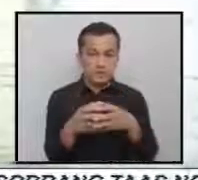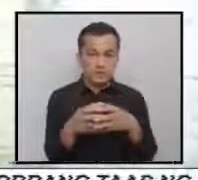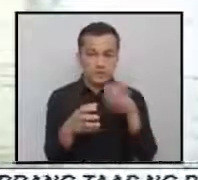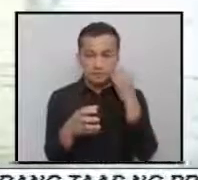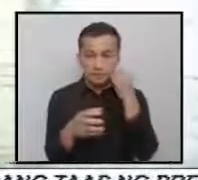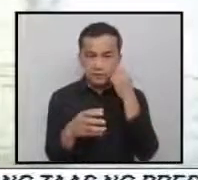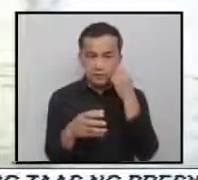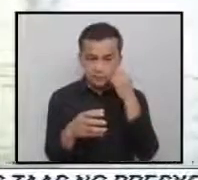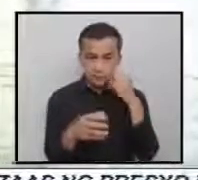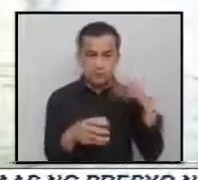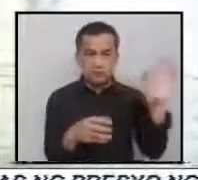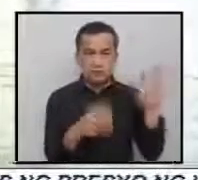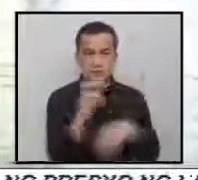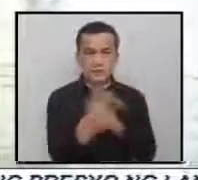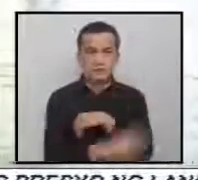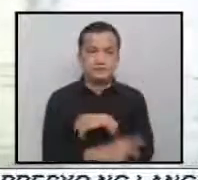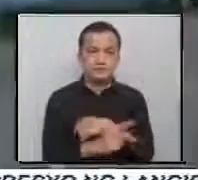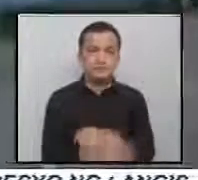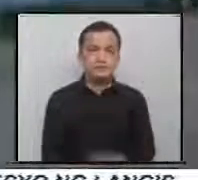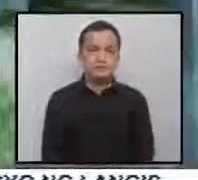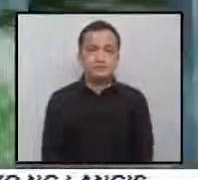probinsya.